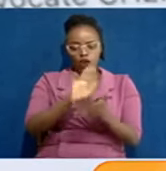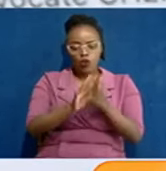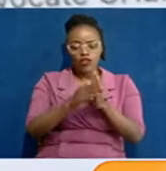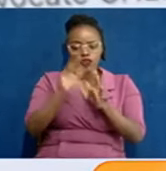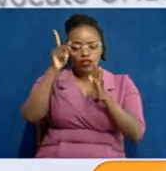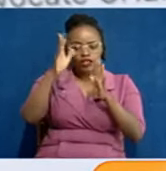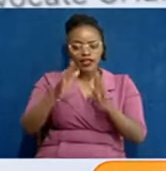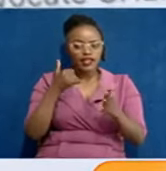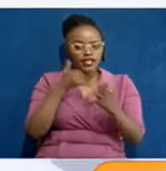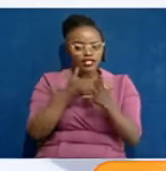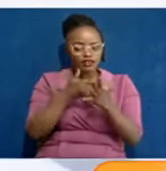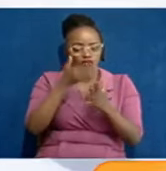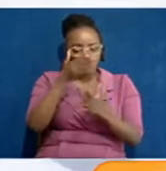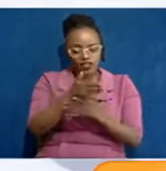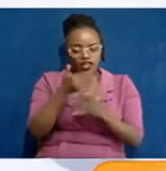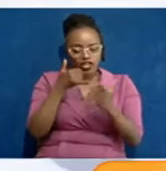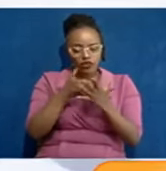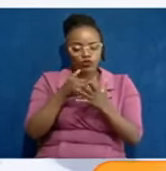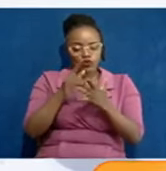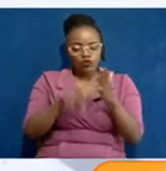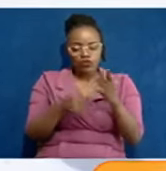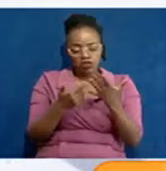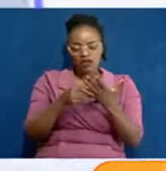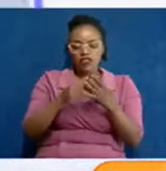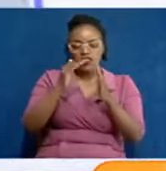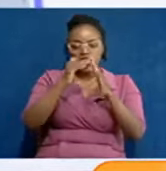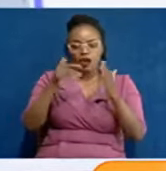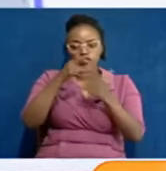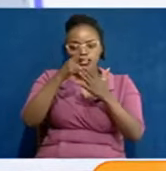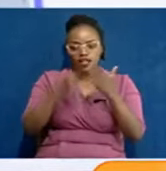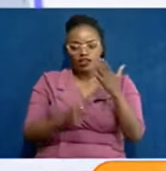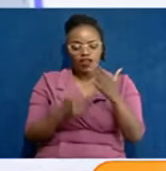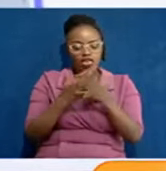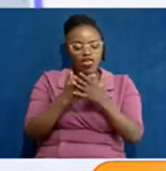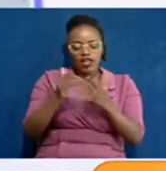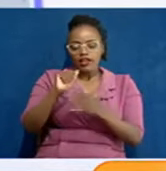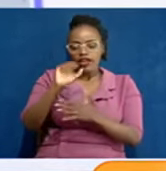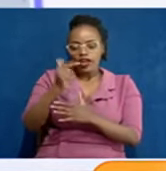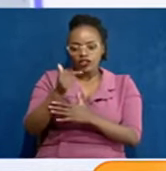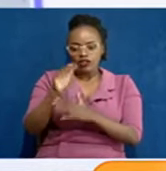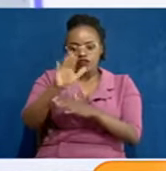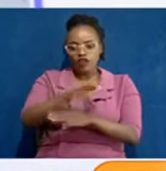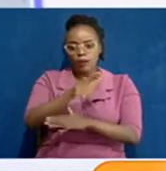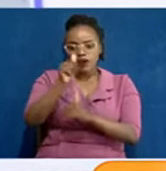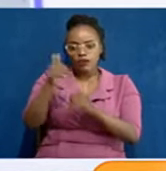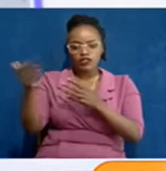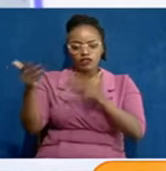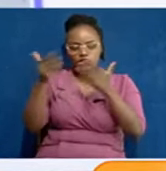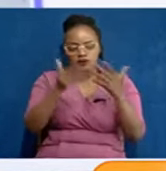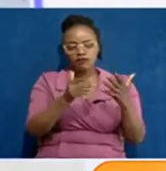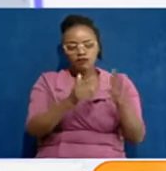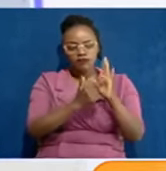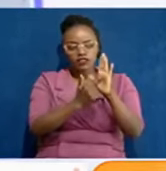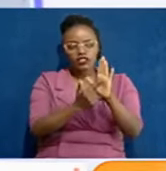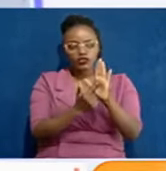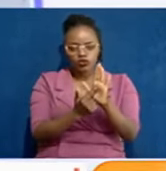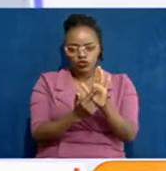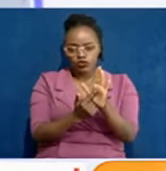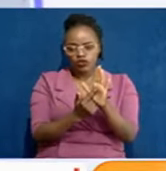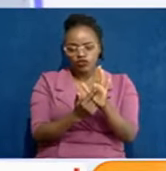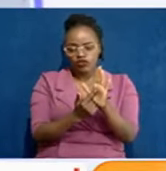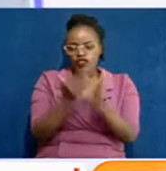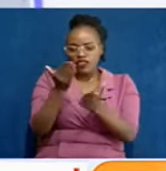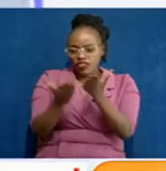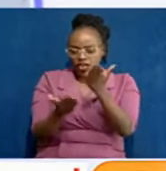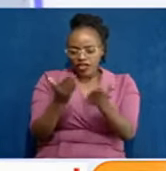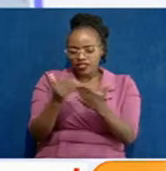Wakenya kuhusishwa, ikiwemo ushuru wa nyumba. There's no act of parliament that they produced to show that the accident